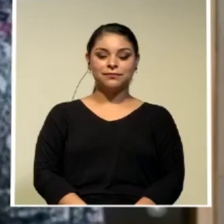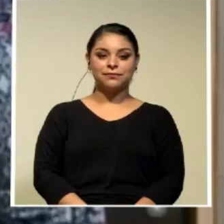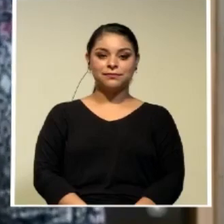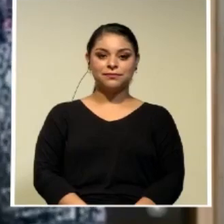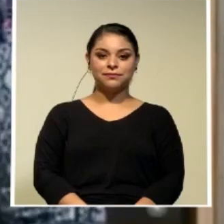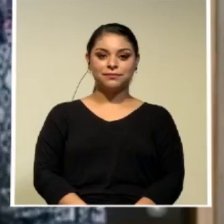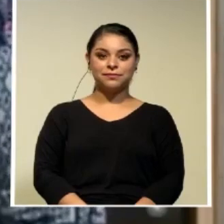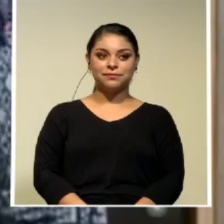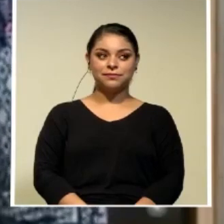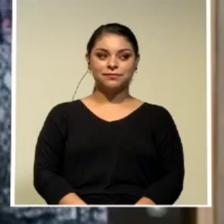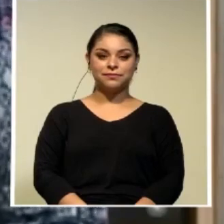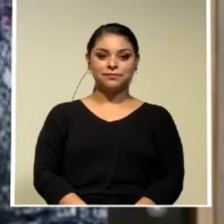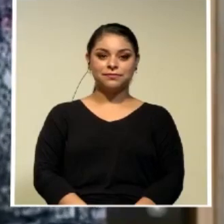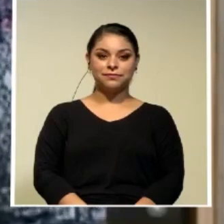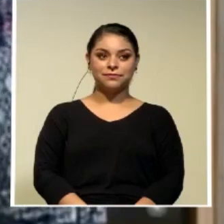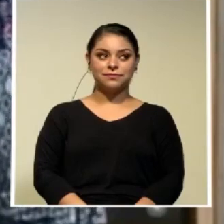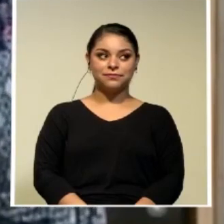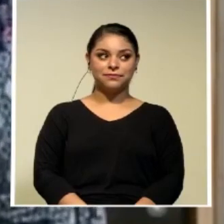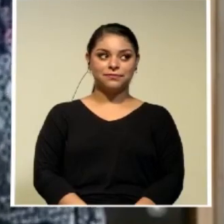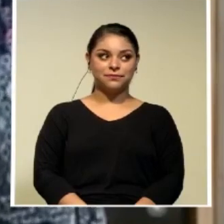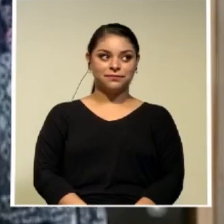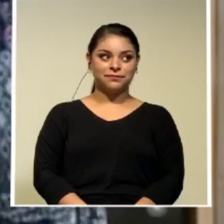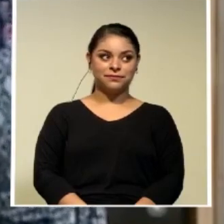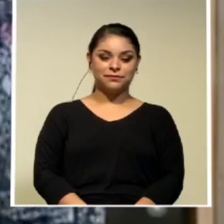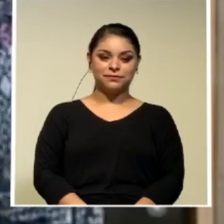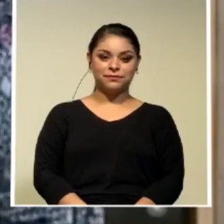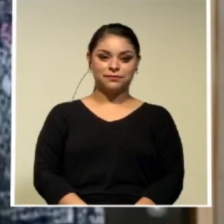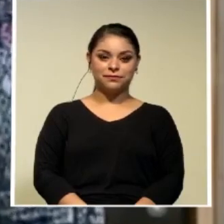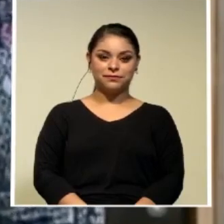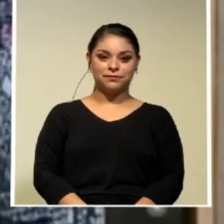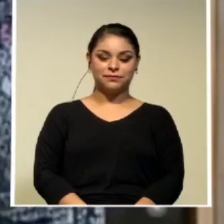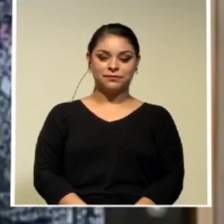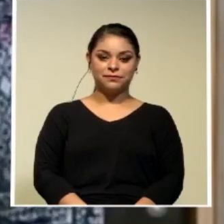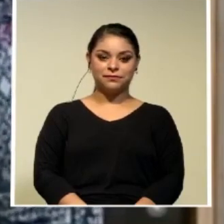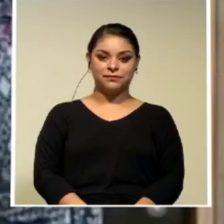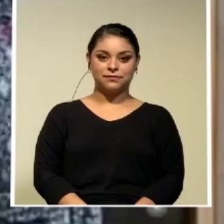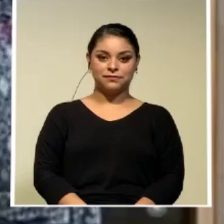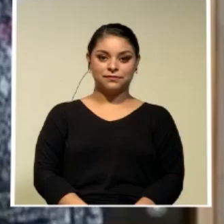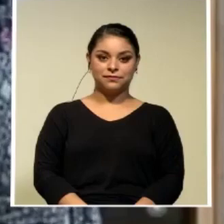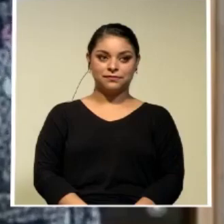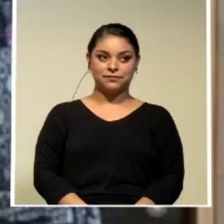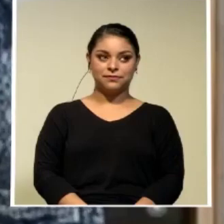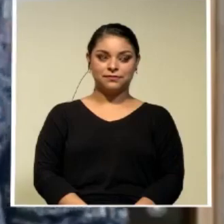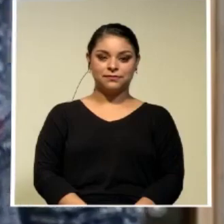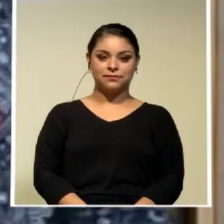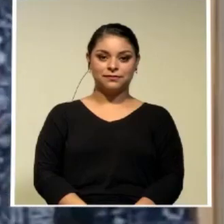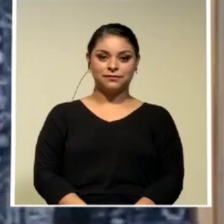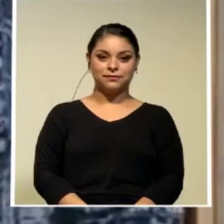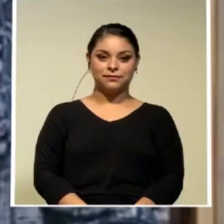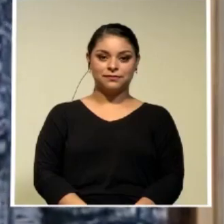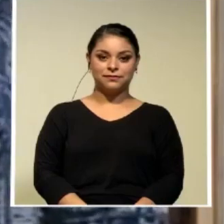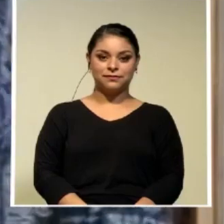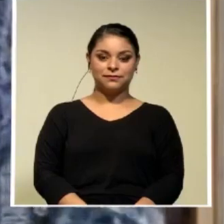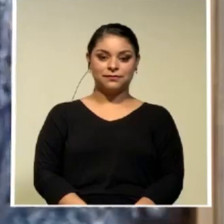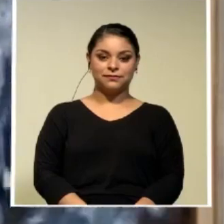Bonjour les enfants. Aujourd'hui, on va apprendre quelques mouvements. Marcher,